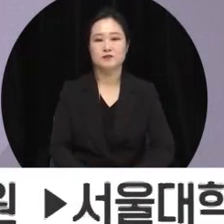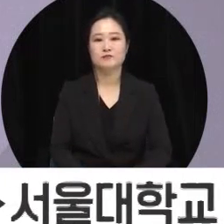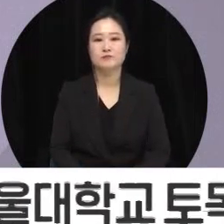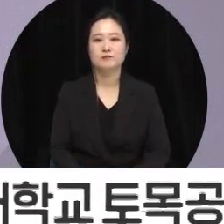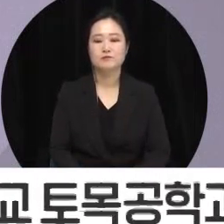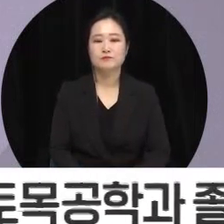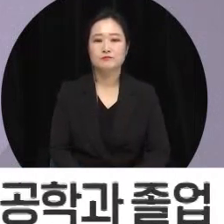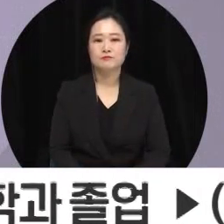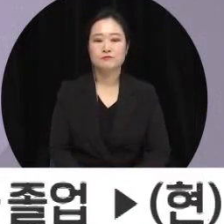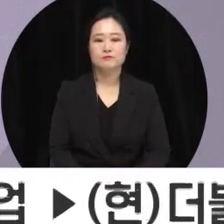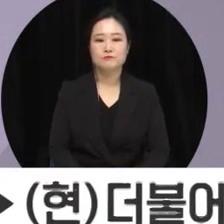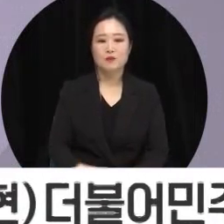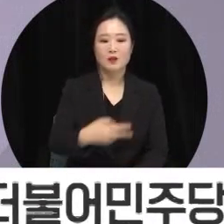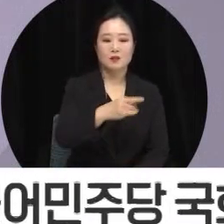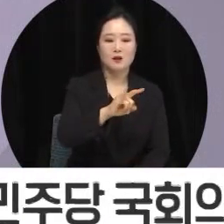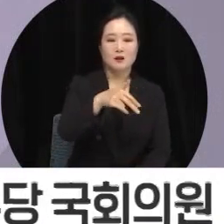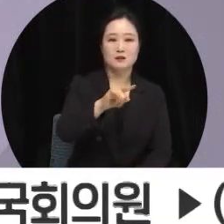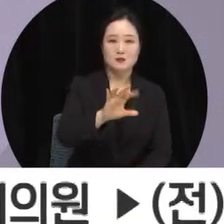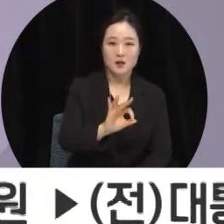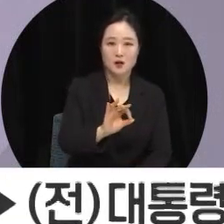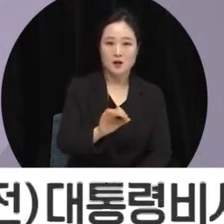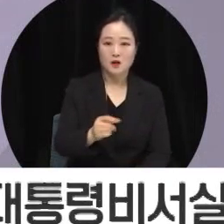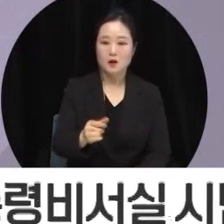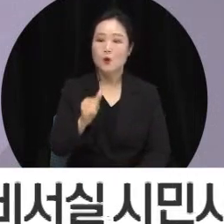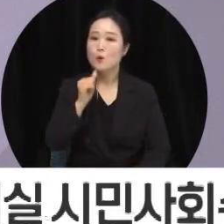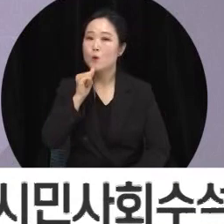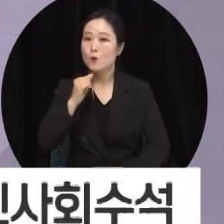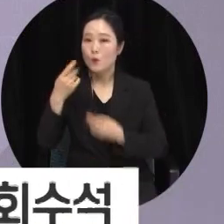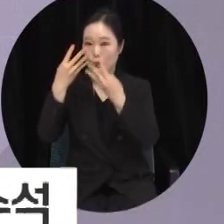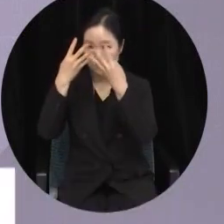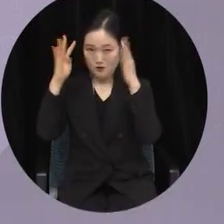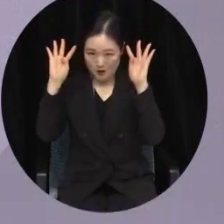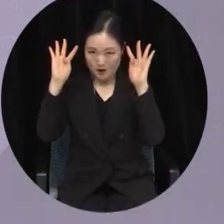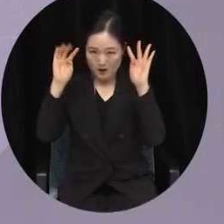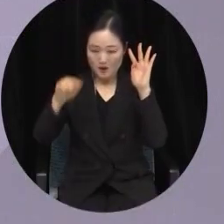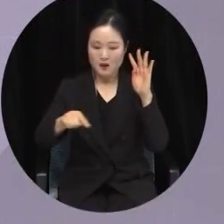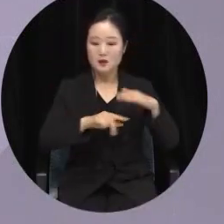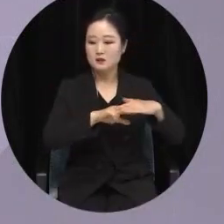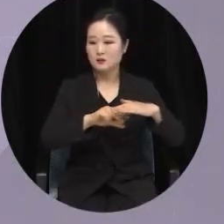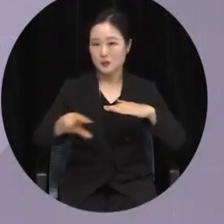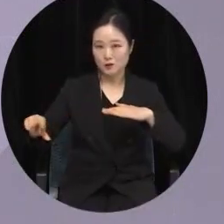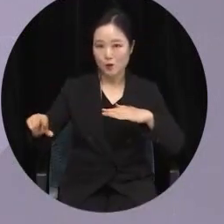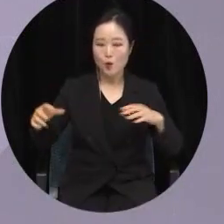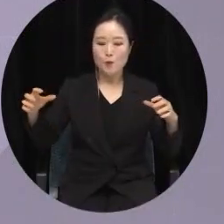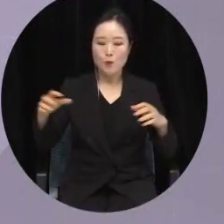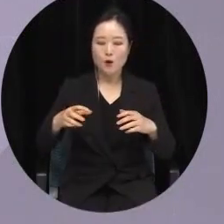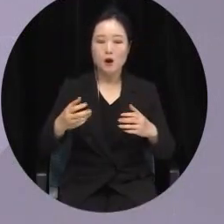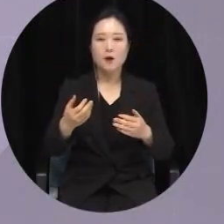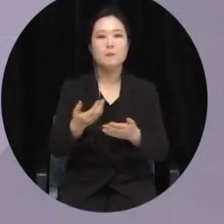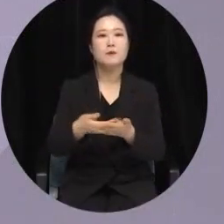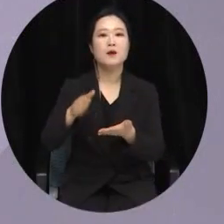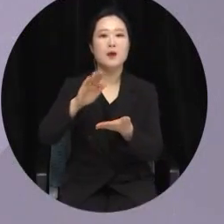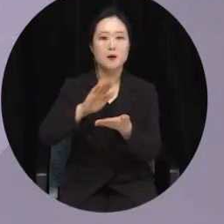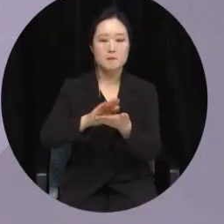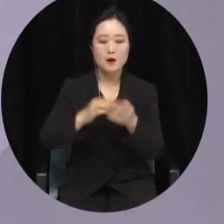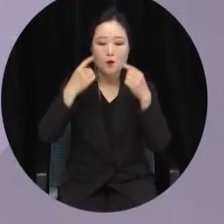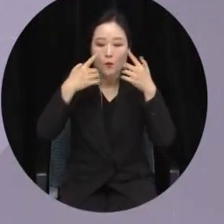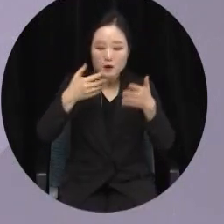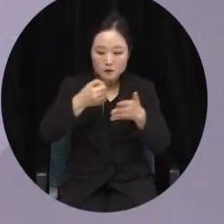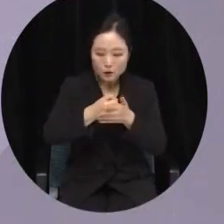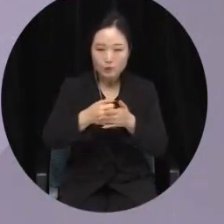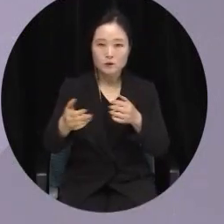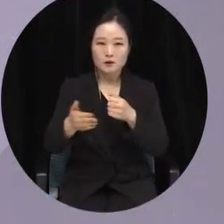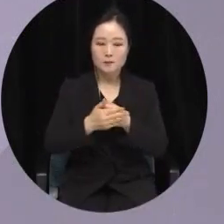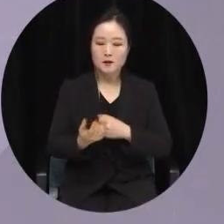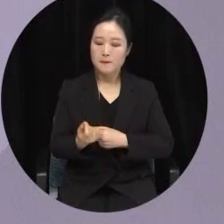설명했습니다만 대장홍대선과 서부트럭 터미널 복합개발이 확정된 만큼 조속히 최우선적으로